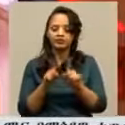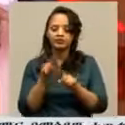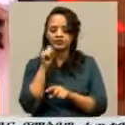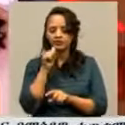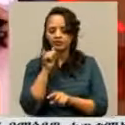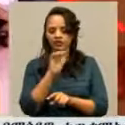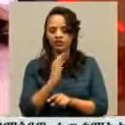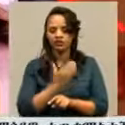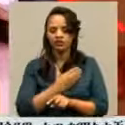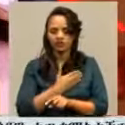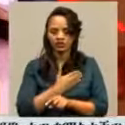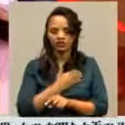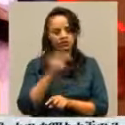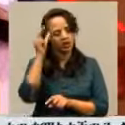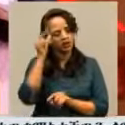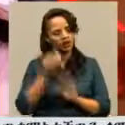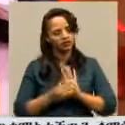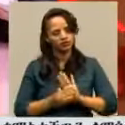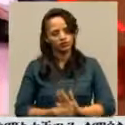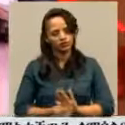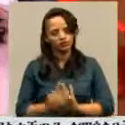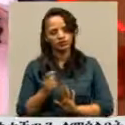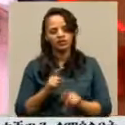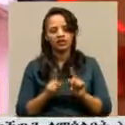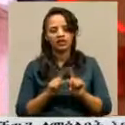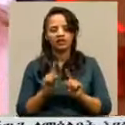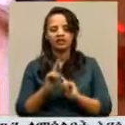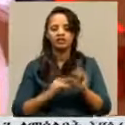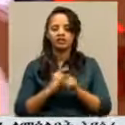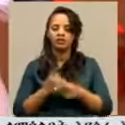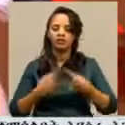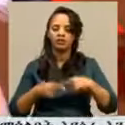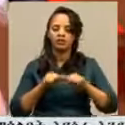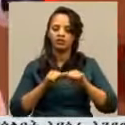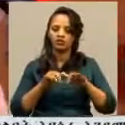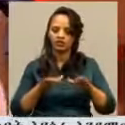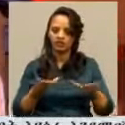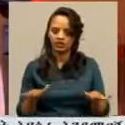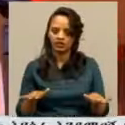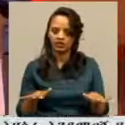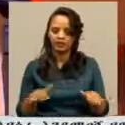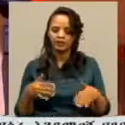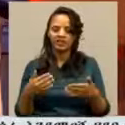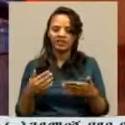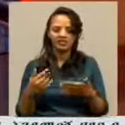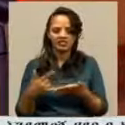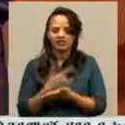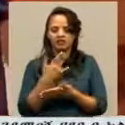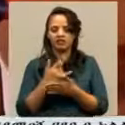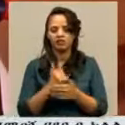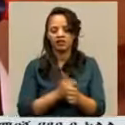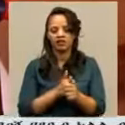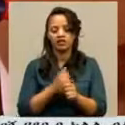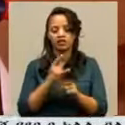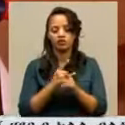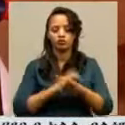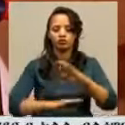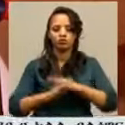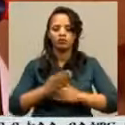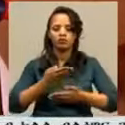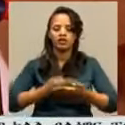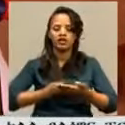ሴቶቻችን በባህል ተጽዕኖ እንዲሁም ደግሞ በተለያየ ዘመን አመጣሽ ወረርሽኝ ፋሽን በመከተል የዘመኑ ትውልድ